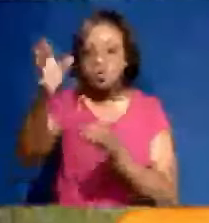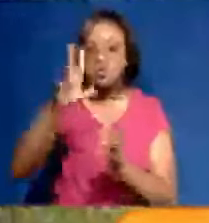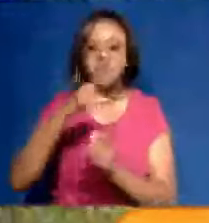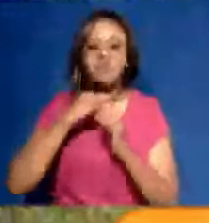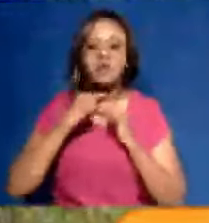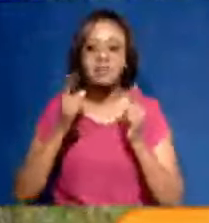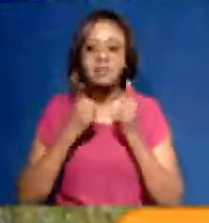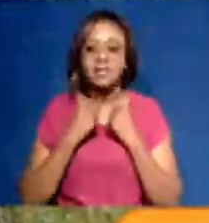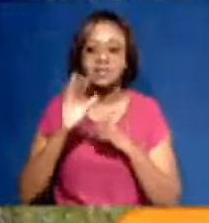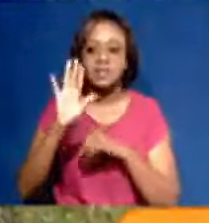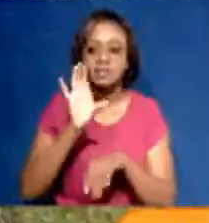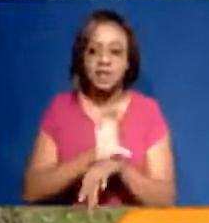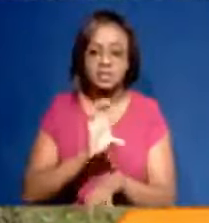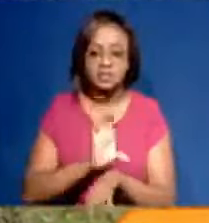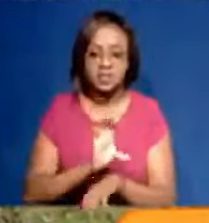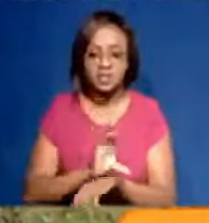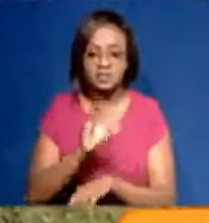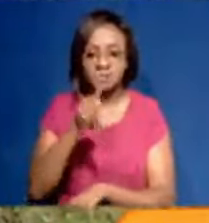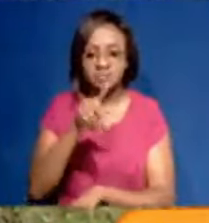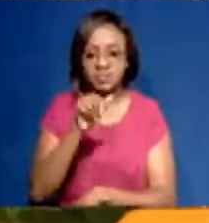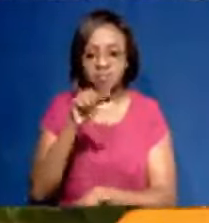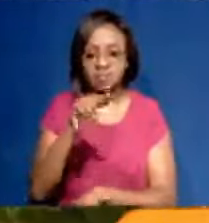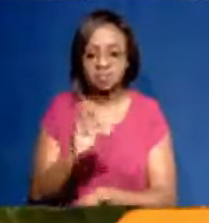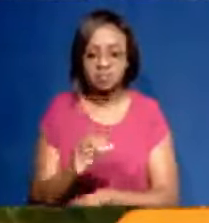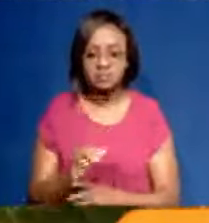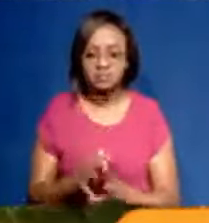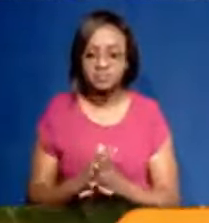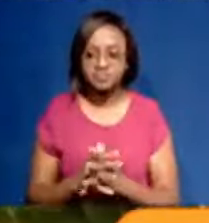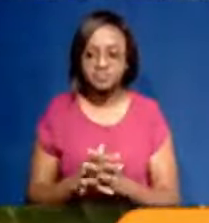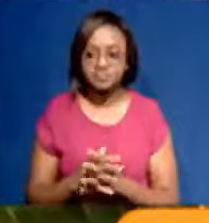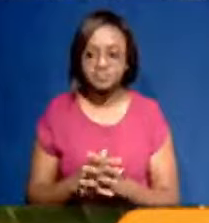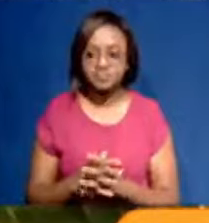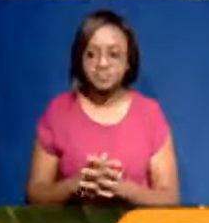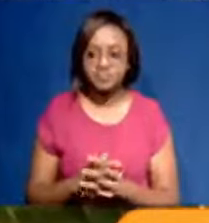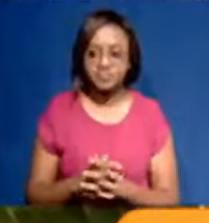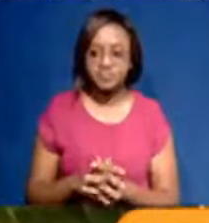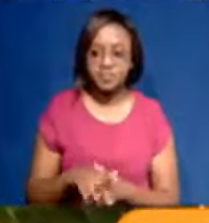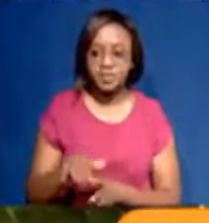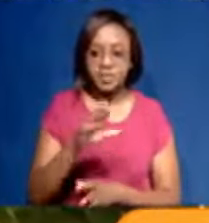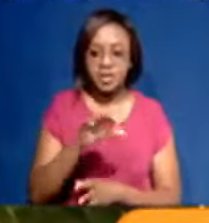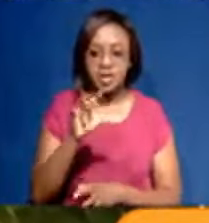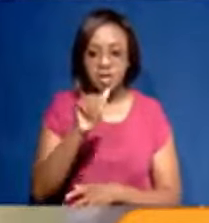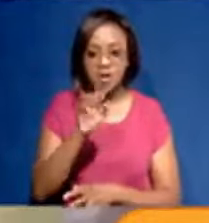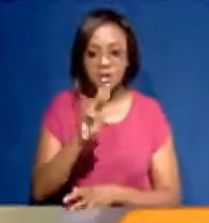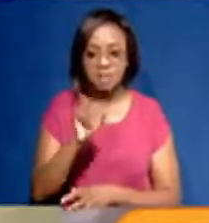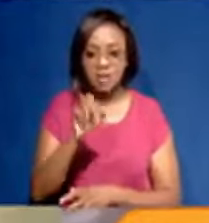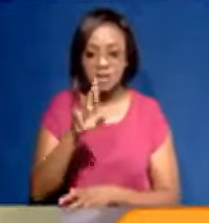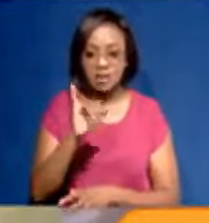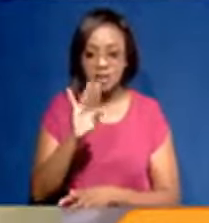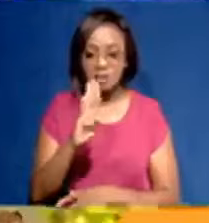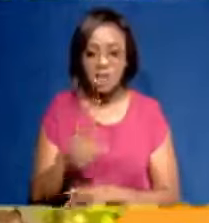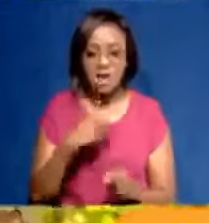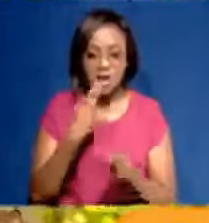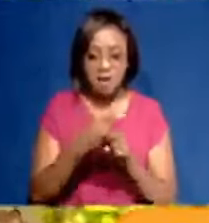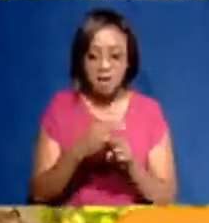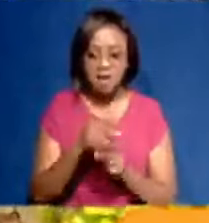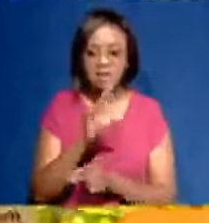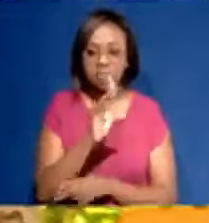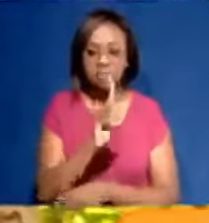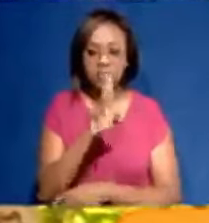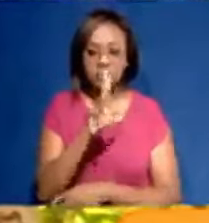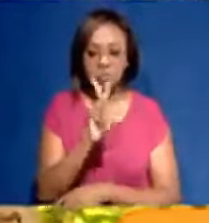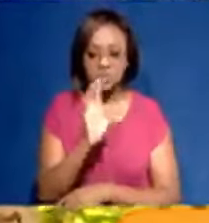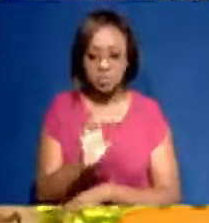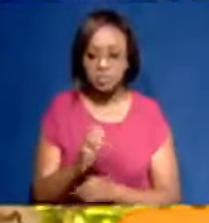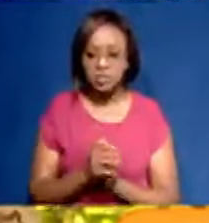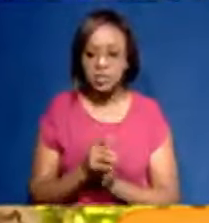mhubiri wao wa kanisa la Pentecostal Assemblies of God eneo la Amariba aliyejulikana kama Duke Moranga. Mtoto huyo